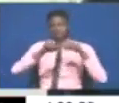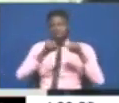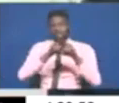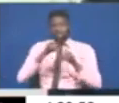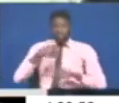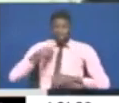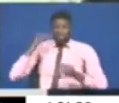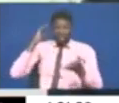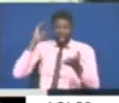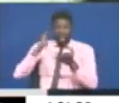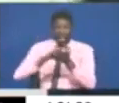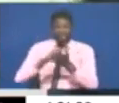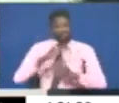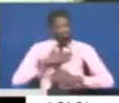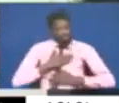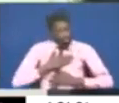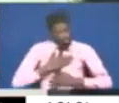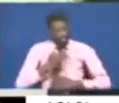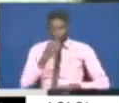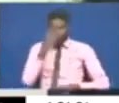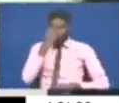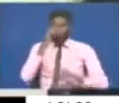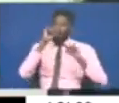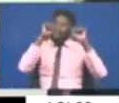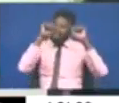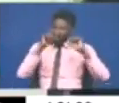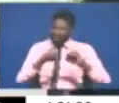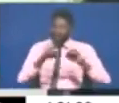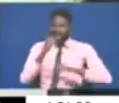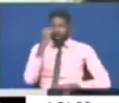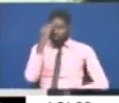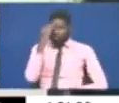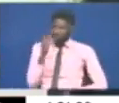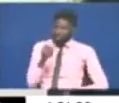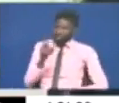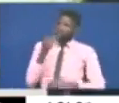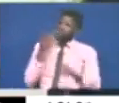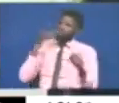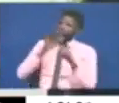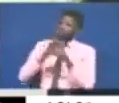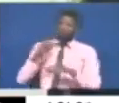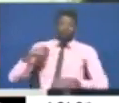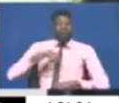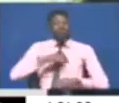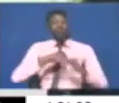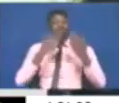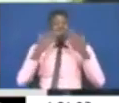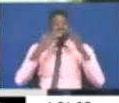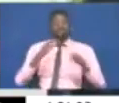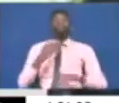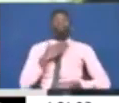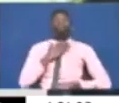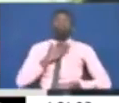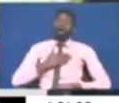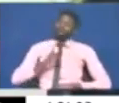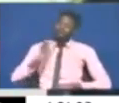sababu ametuahidi kwamba anataka serikali yake iwe na uso wa